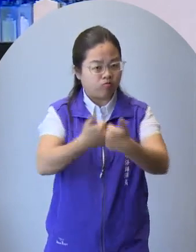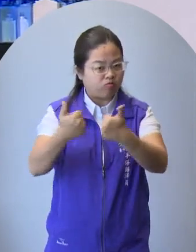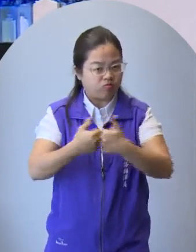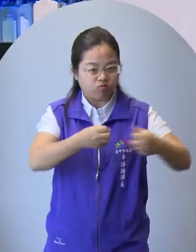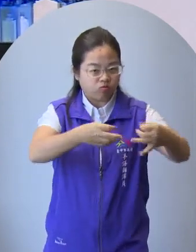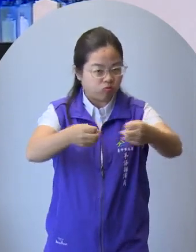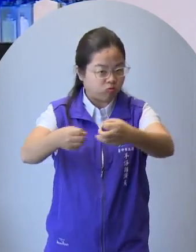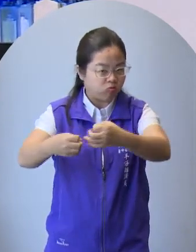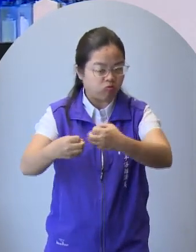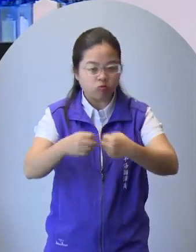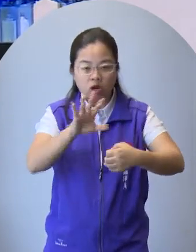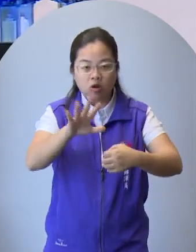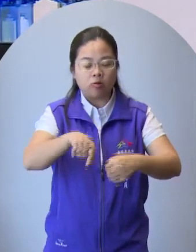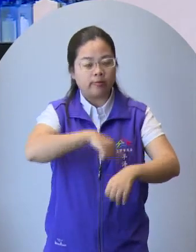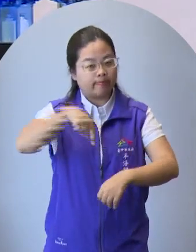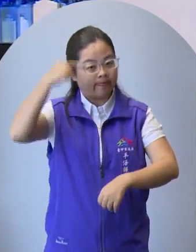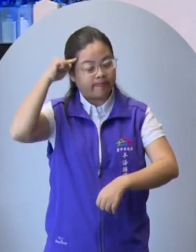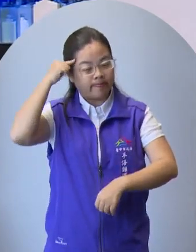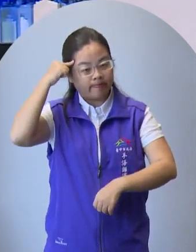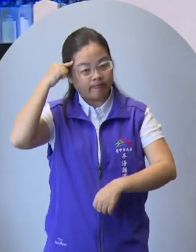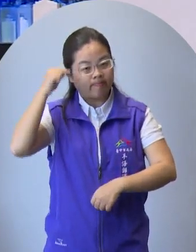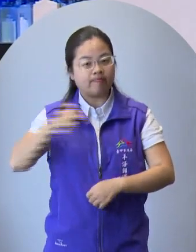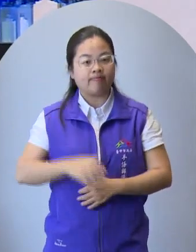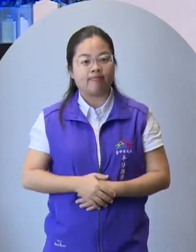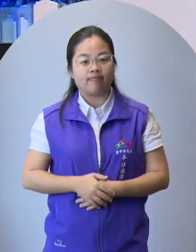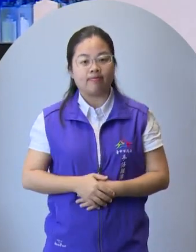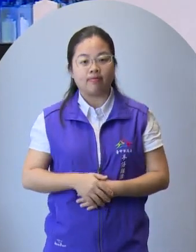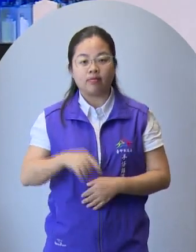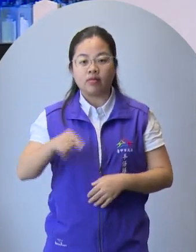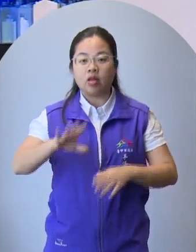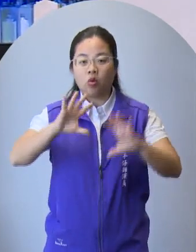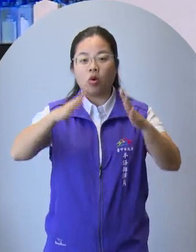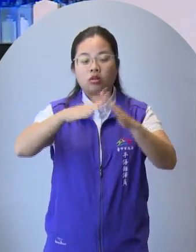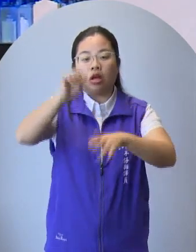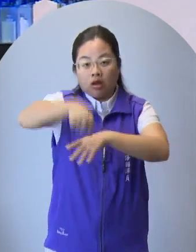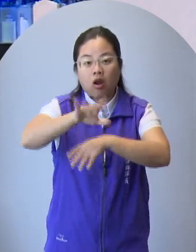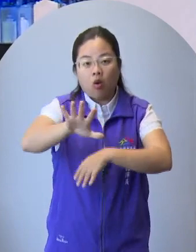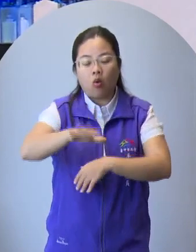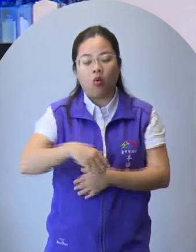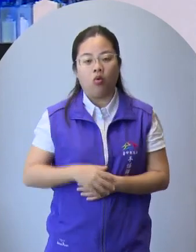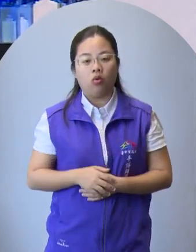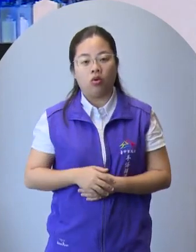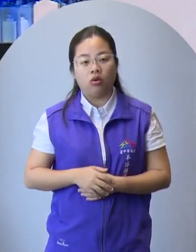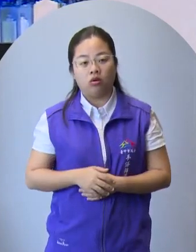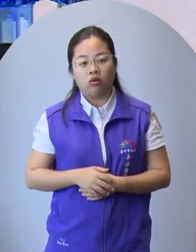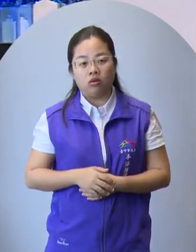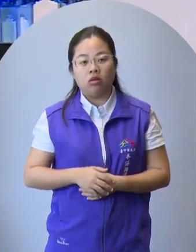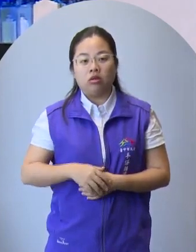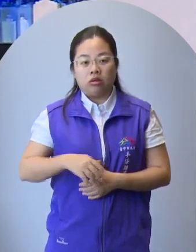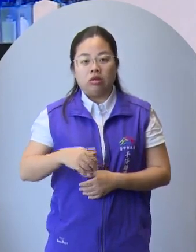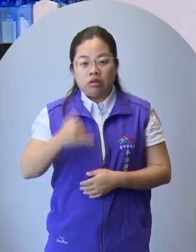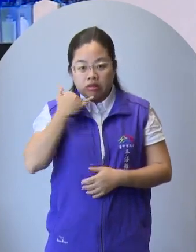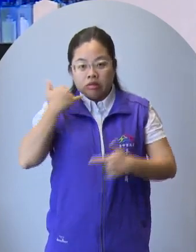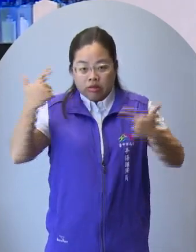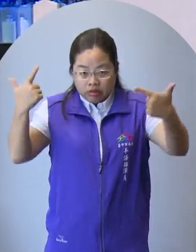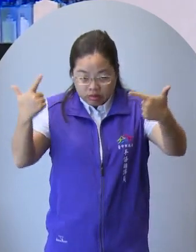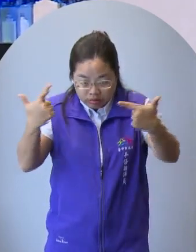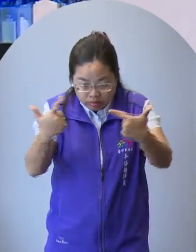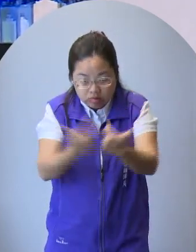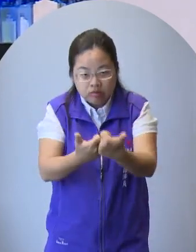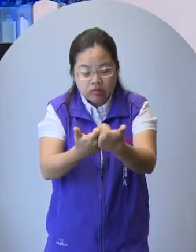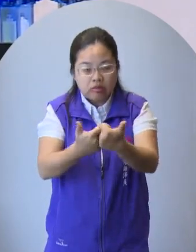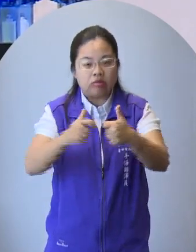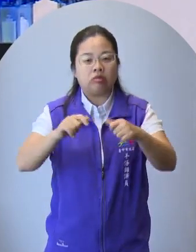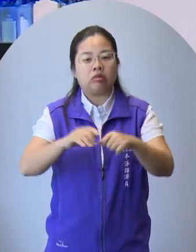后呢，我们决定采取，这个是国家都容许，更核实的一个会计报表的一个方法